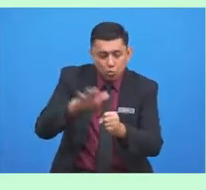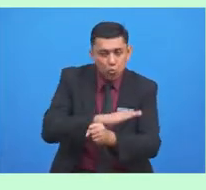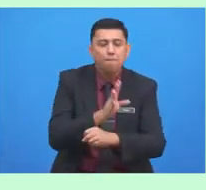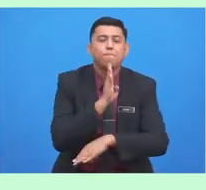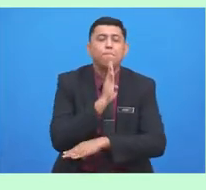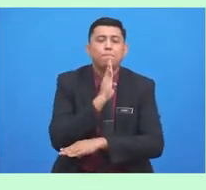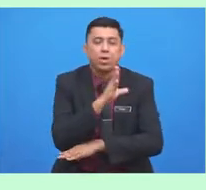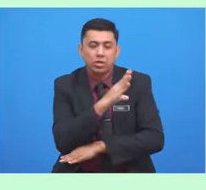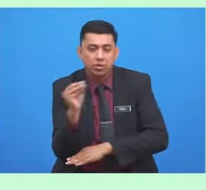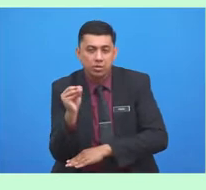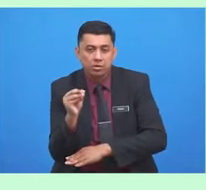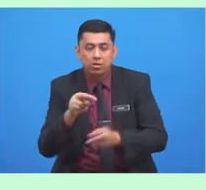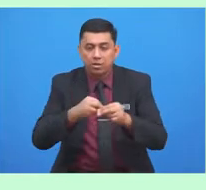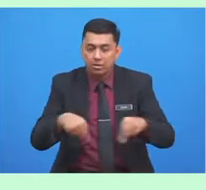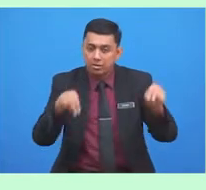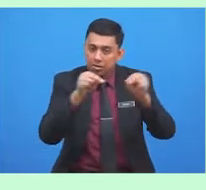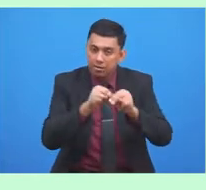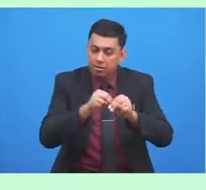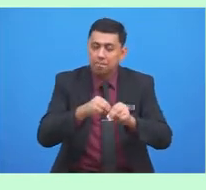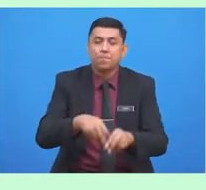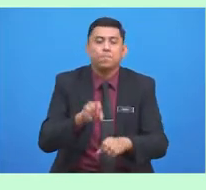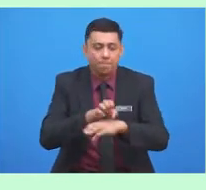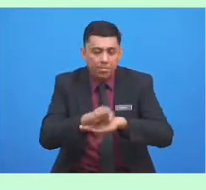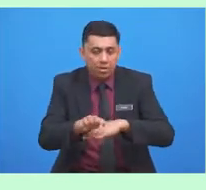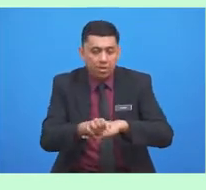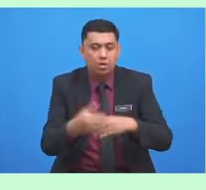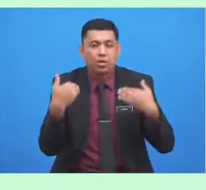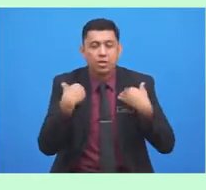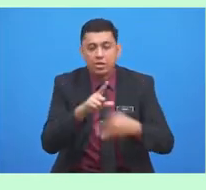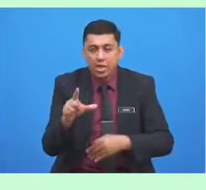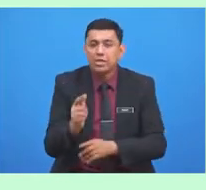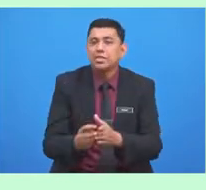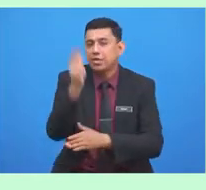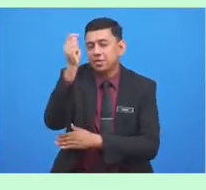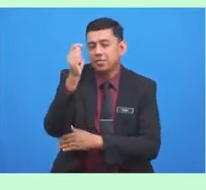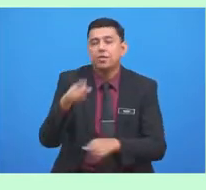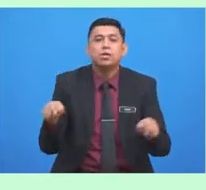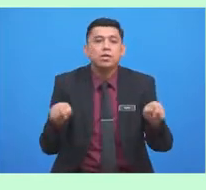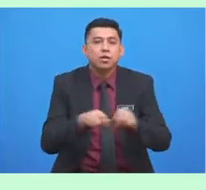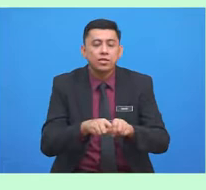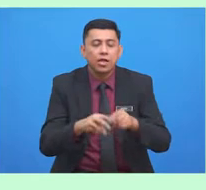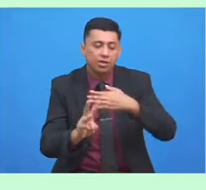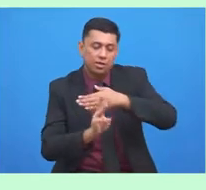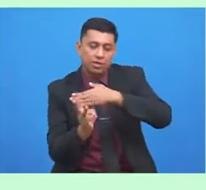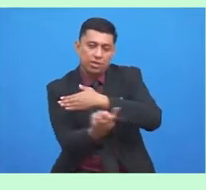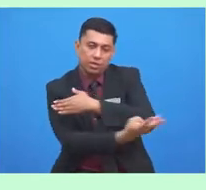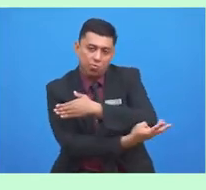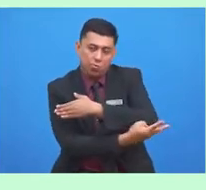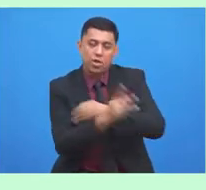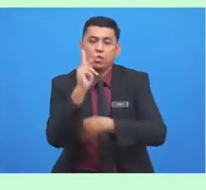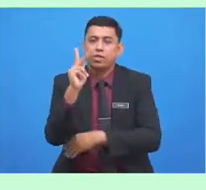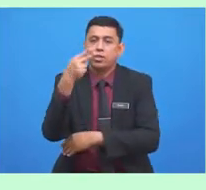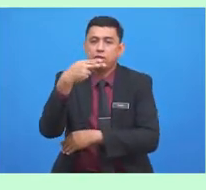basah dan nilai keberkesanan kelepasan adalah tinggi seperti di kawasan